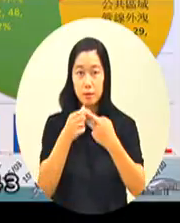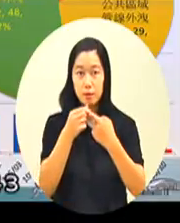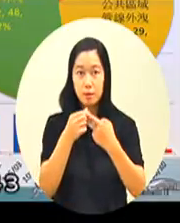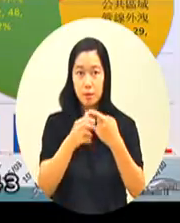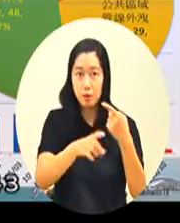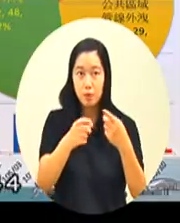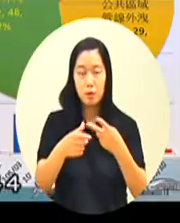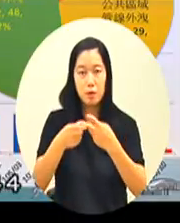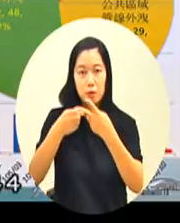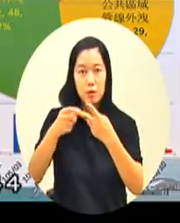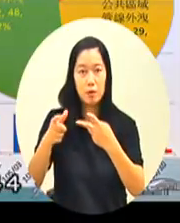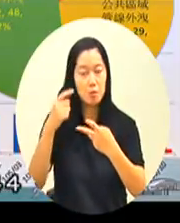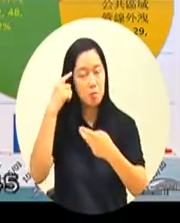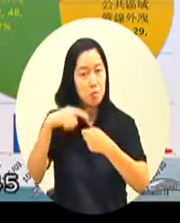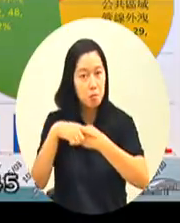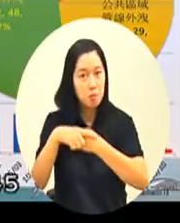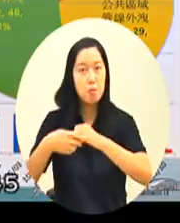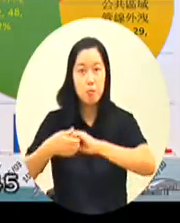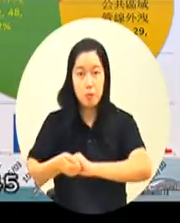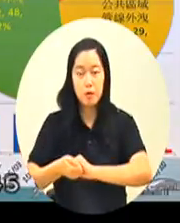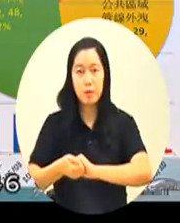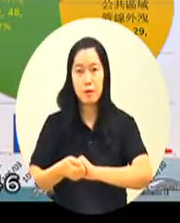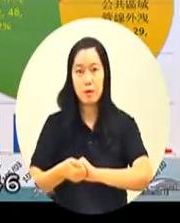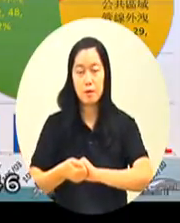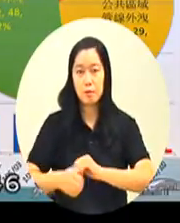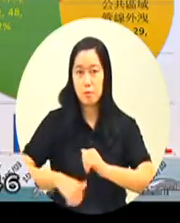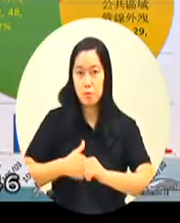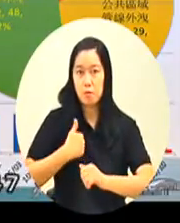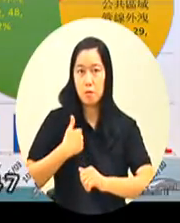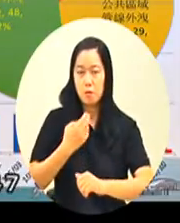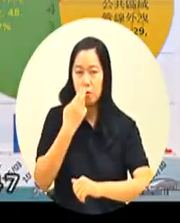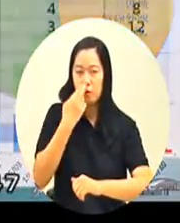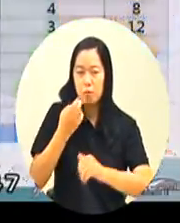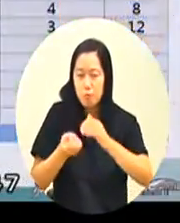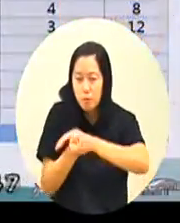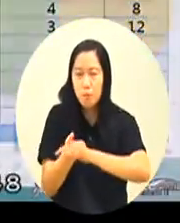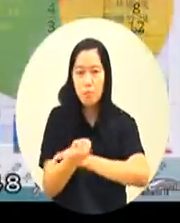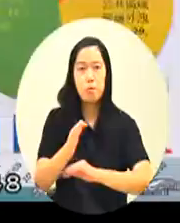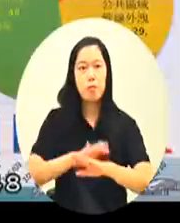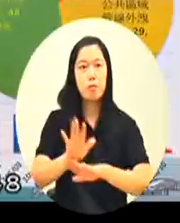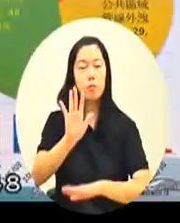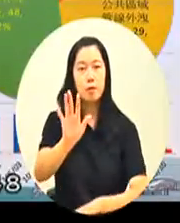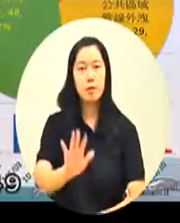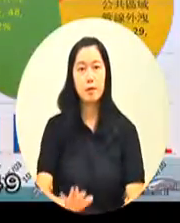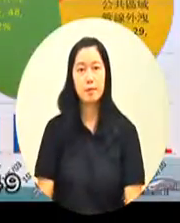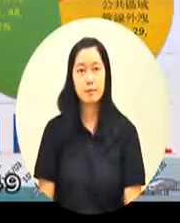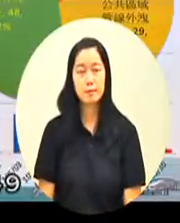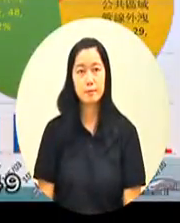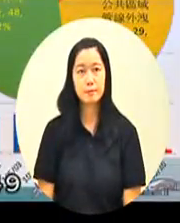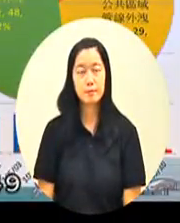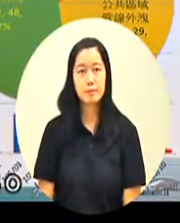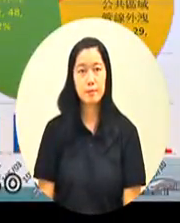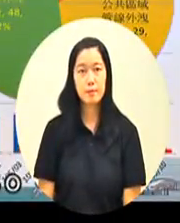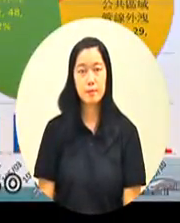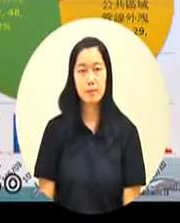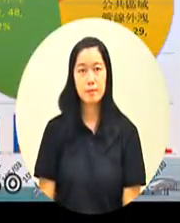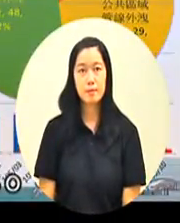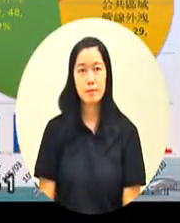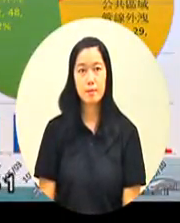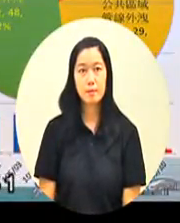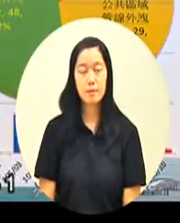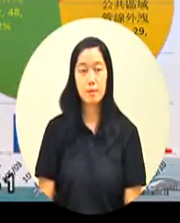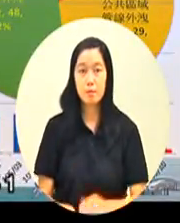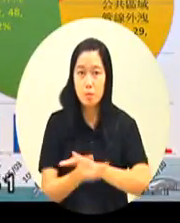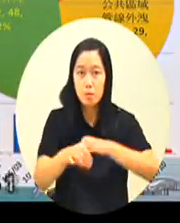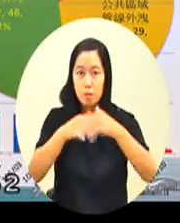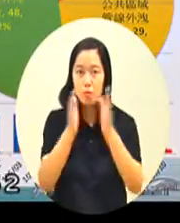个轴是研判确实有外泄的可能性，好，就有测到 VOC 这件事。那 VOC 不见得完全